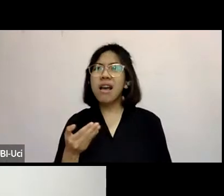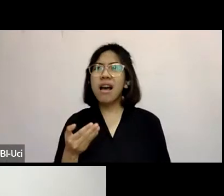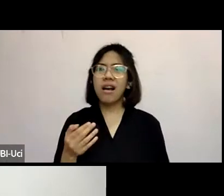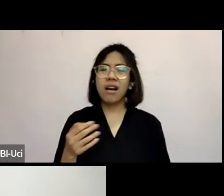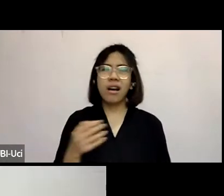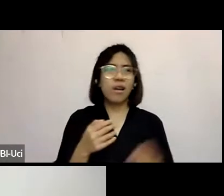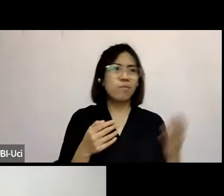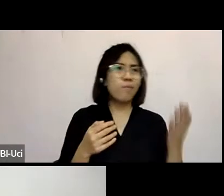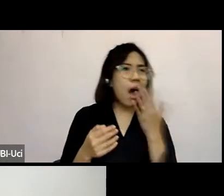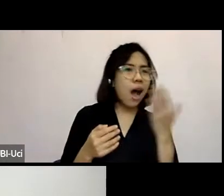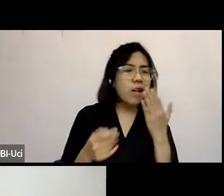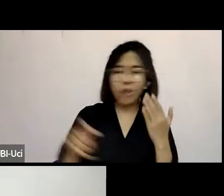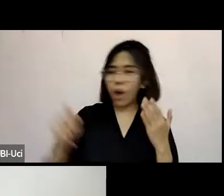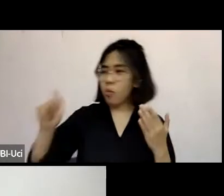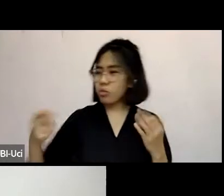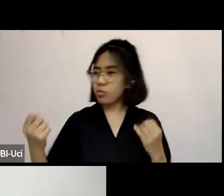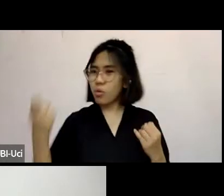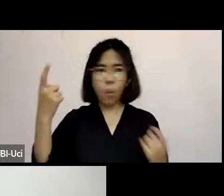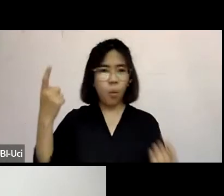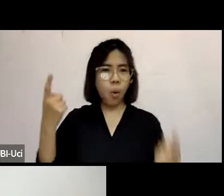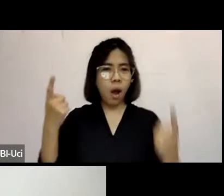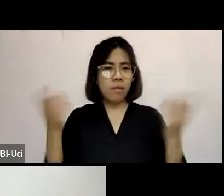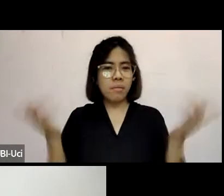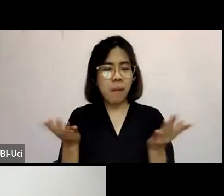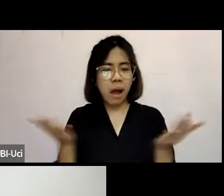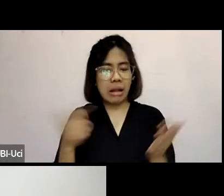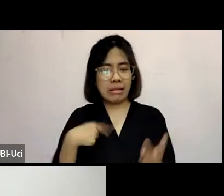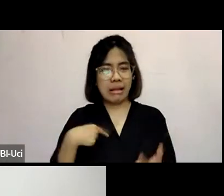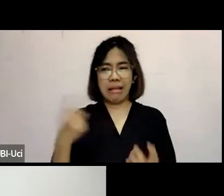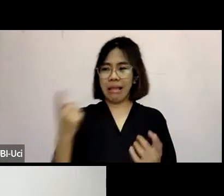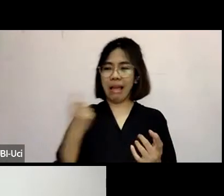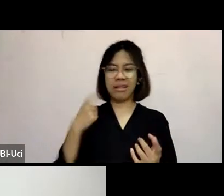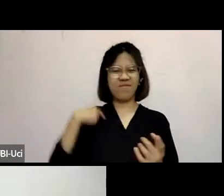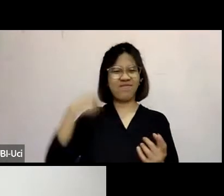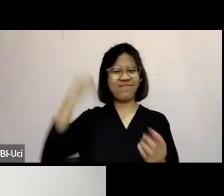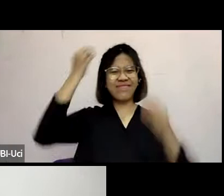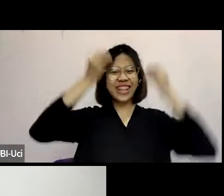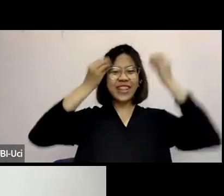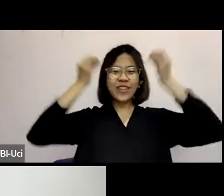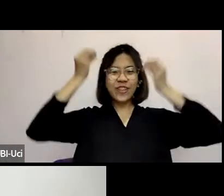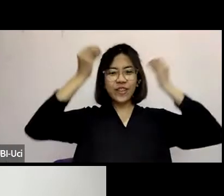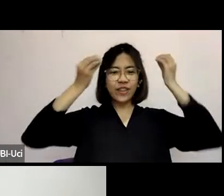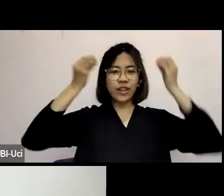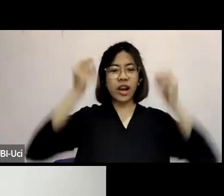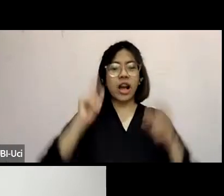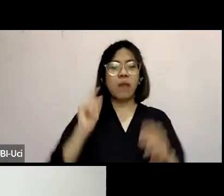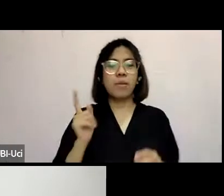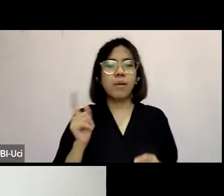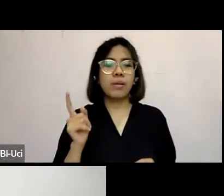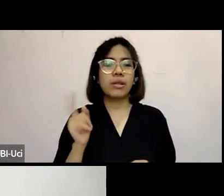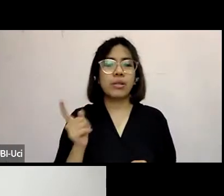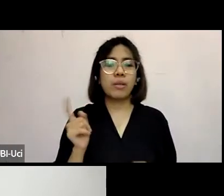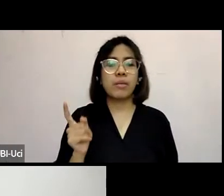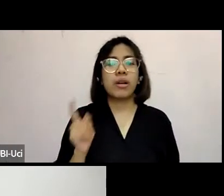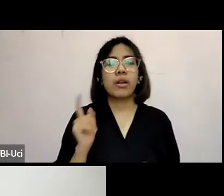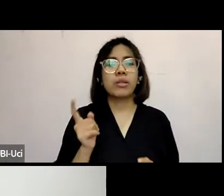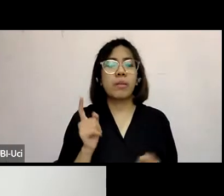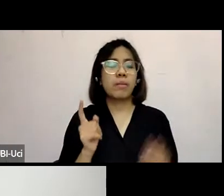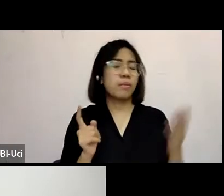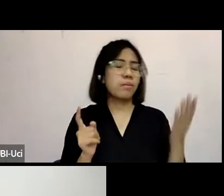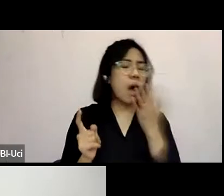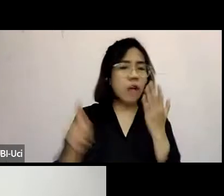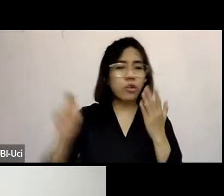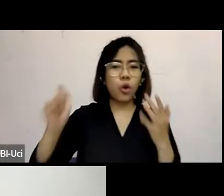pertanyaan ini seringkali eh apa jadinya relevan ketika dia udah-udah blended ya